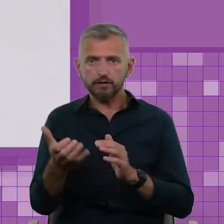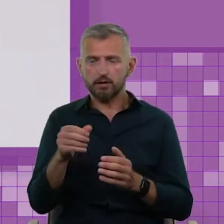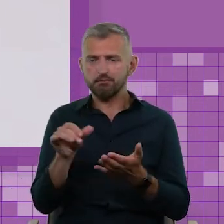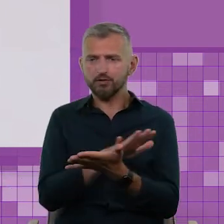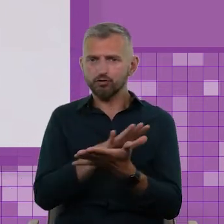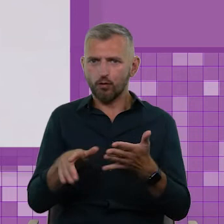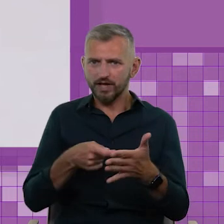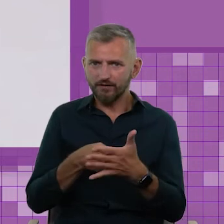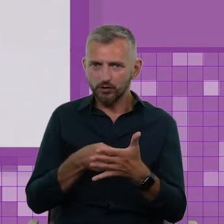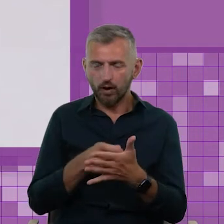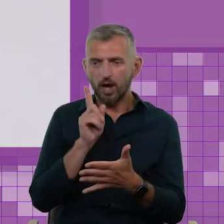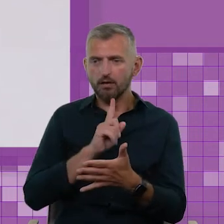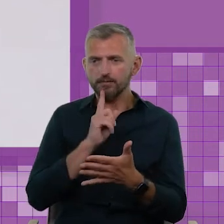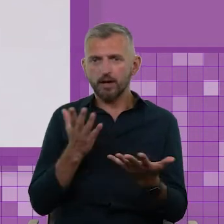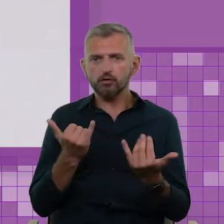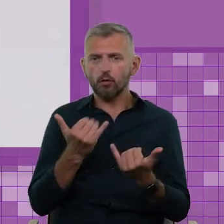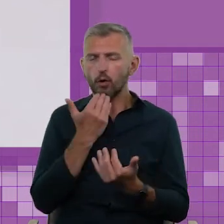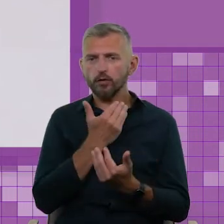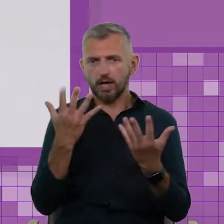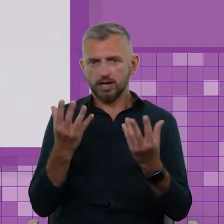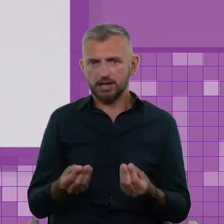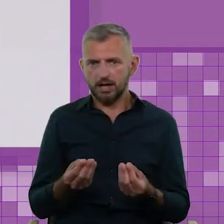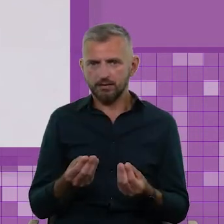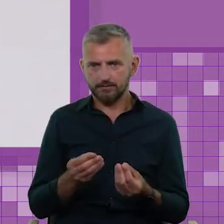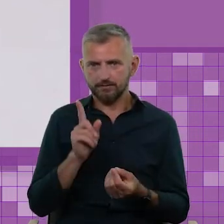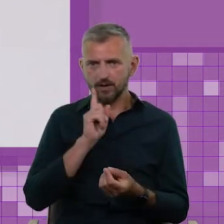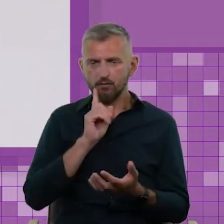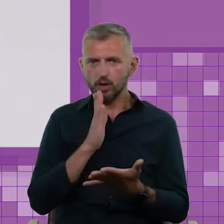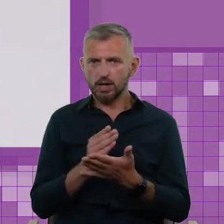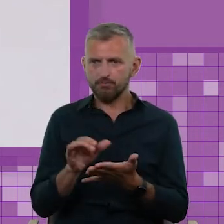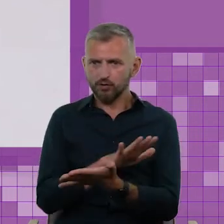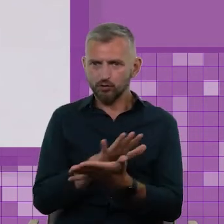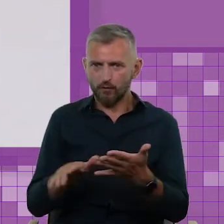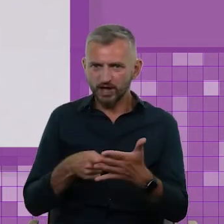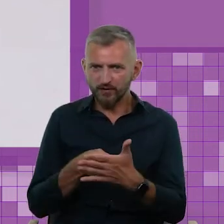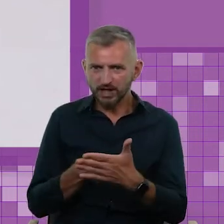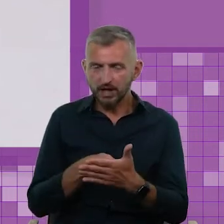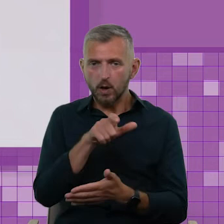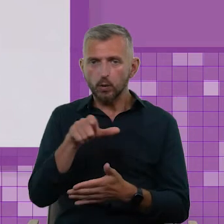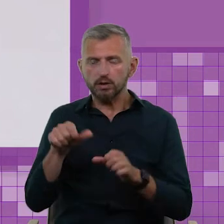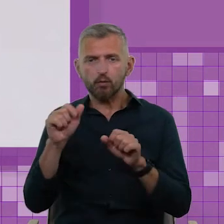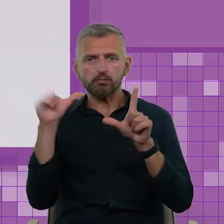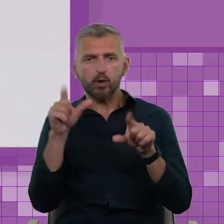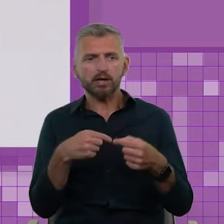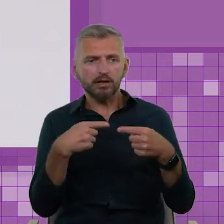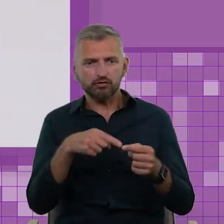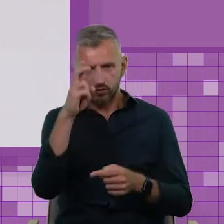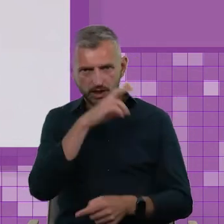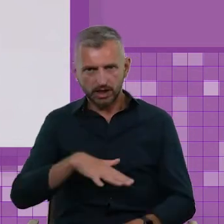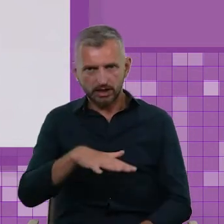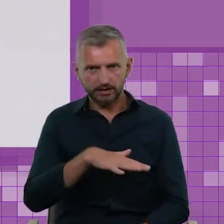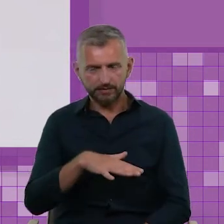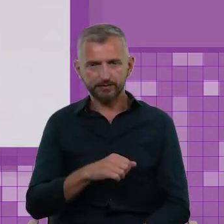квиток, поки що ще, ну, це сьогодні, на жаль, останній день, поки є безкоштовні квитки, і люди можуть поїхати до іншої країни,